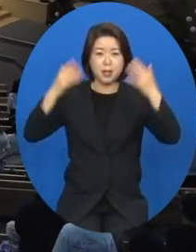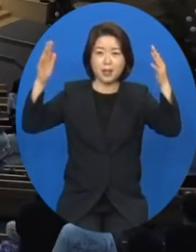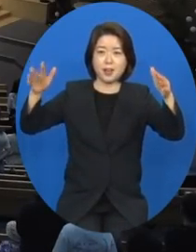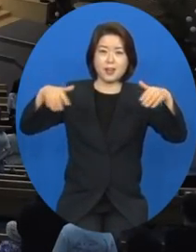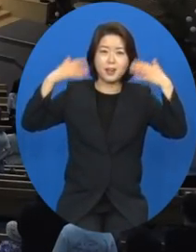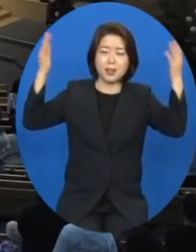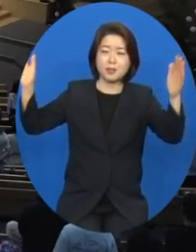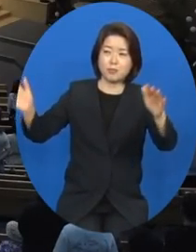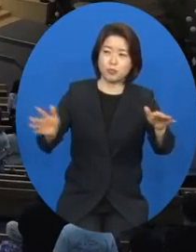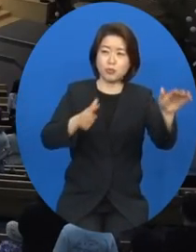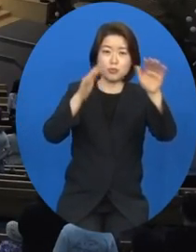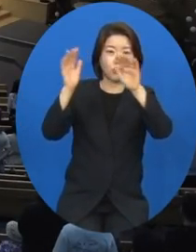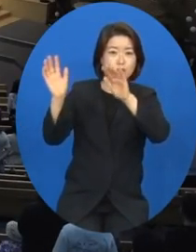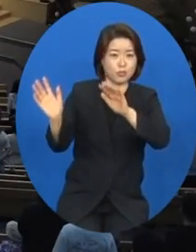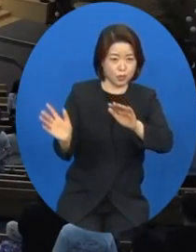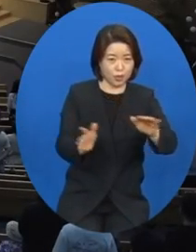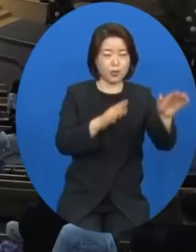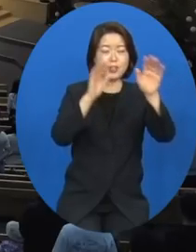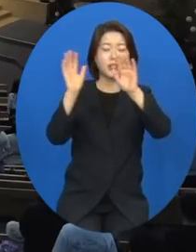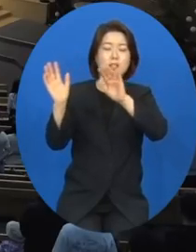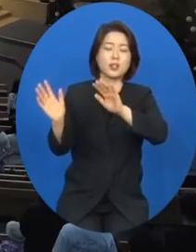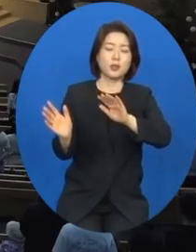of a